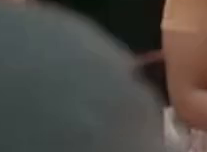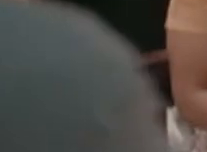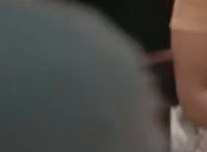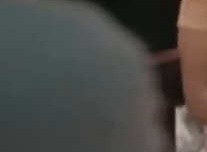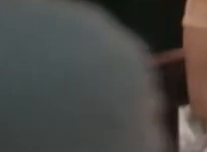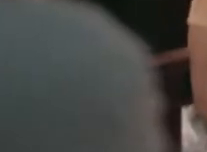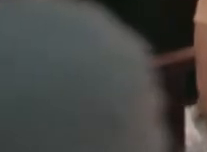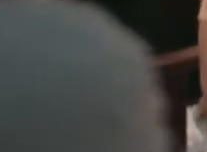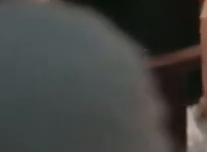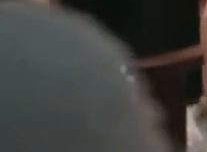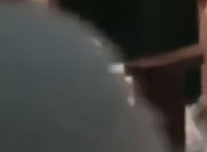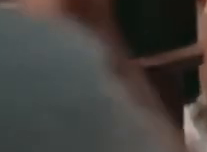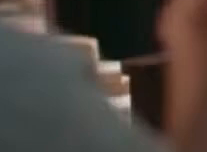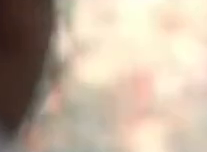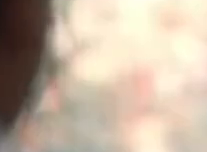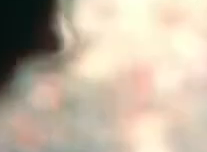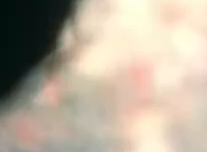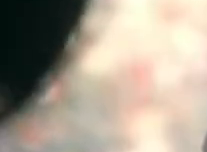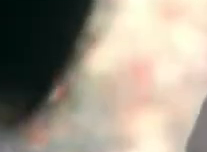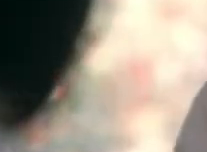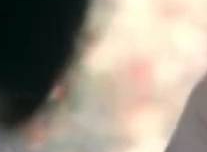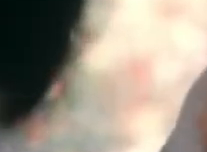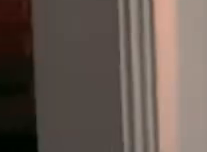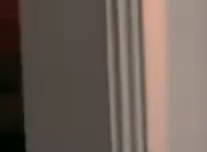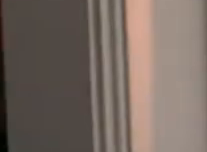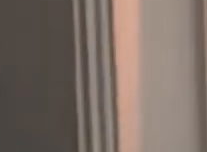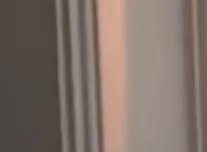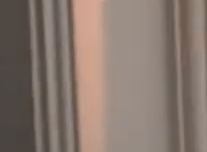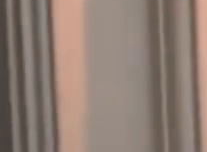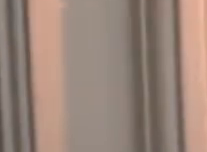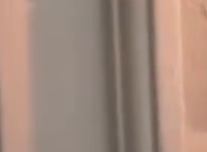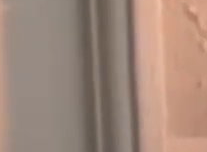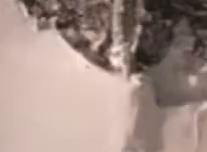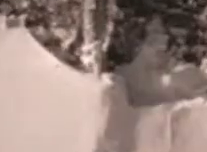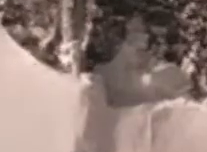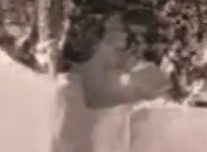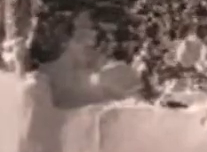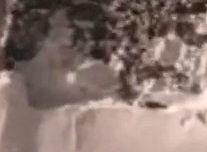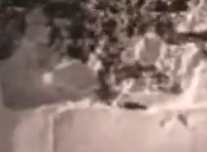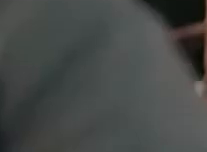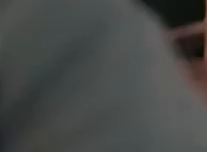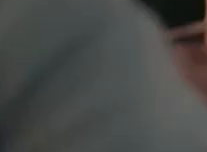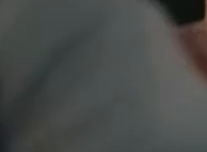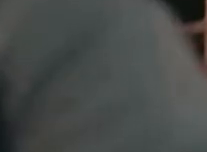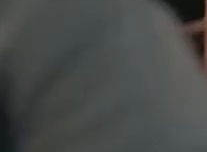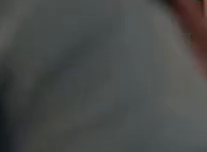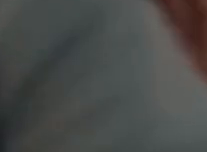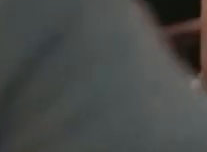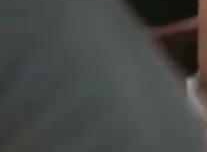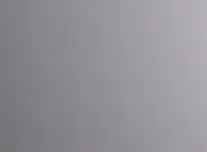देखिए आपके घर की एक-एक दिवार चिक-चिक कर कह रही है कि अच्छी सिमेंट क्यों नहीं लडाएगा अगर वो